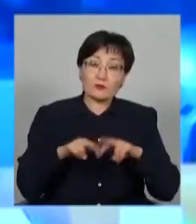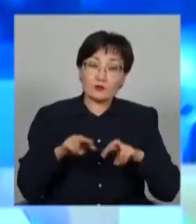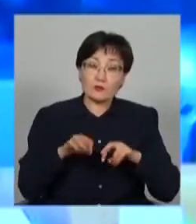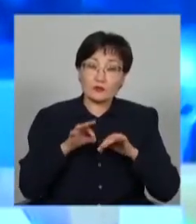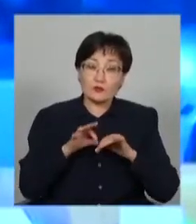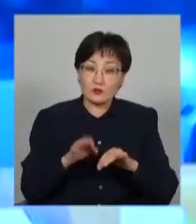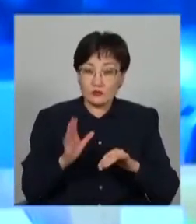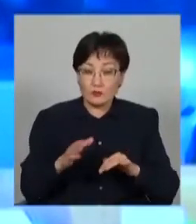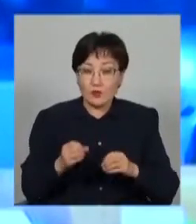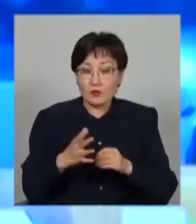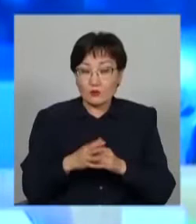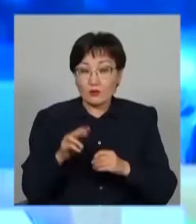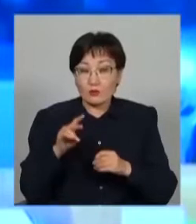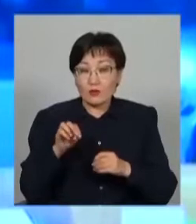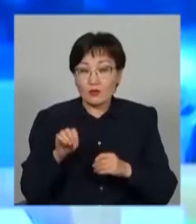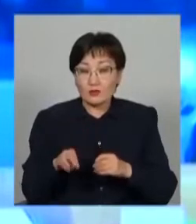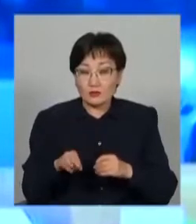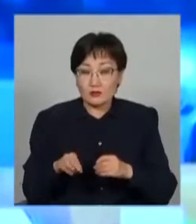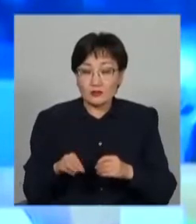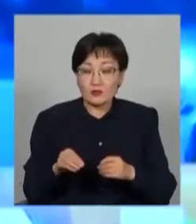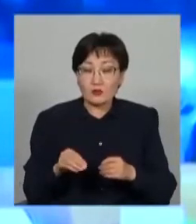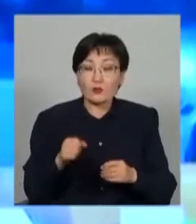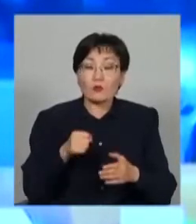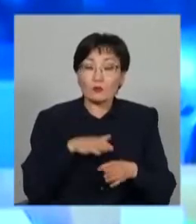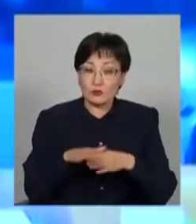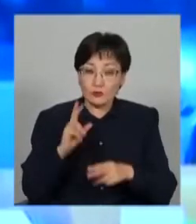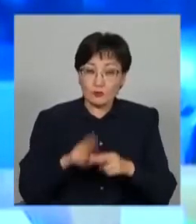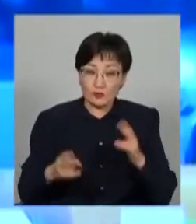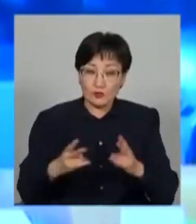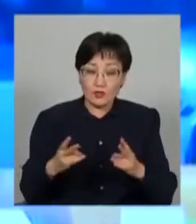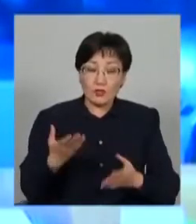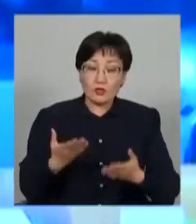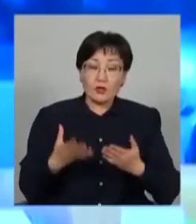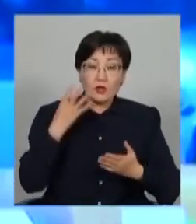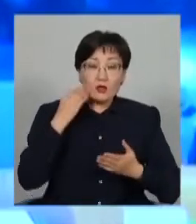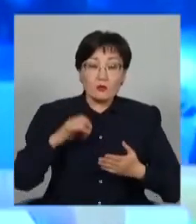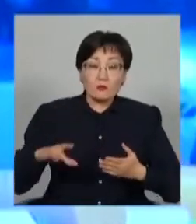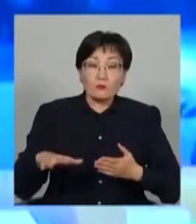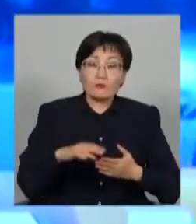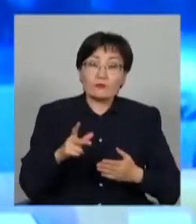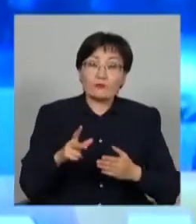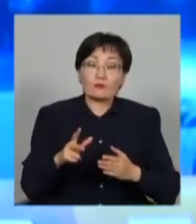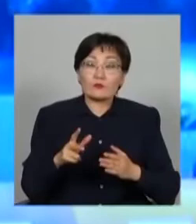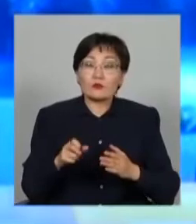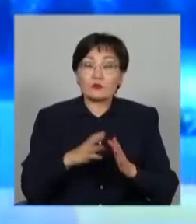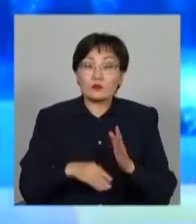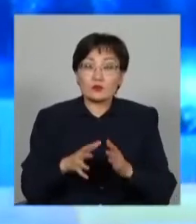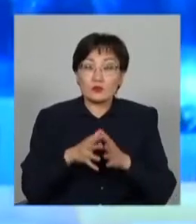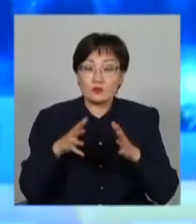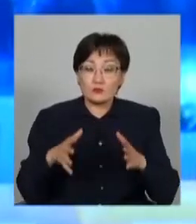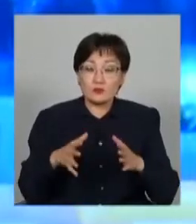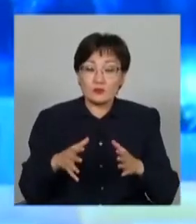шығады. Міне 15 наурызға дейін бұл түгел жабылу керек. Оны егер айтатын болсақ, сіз Алмалы деп кеттіңіз, ол жерде 390-нан астам